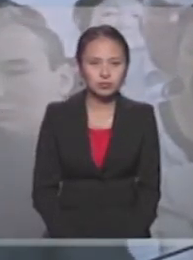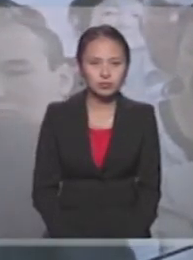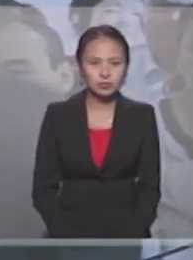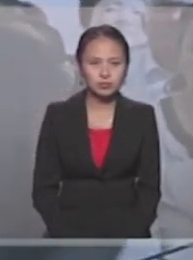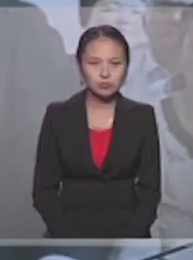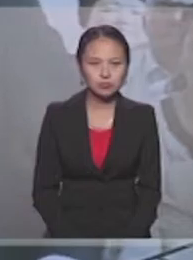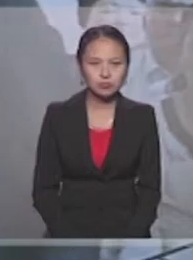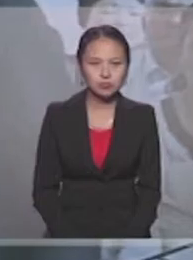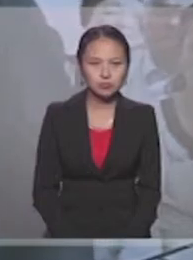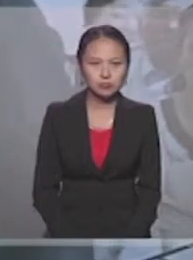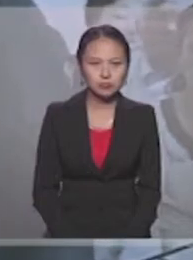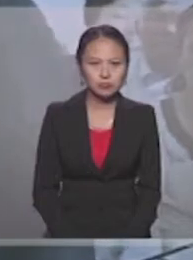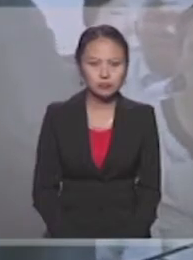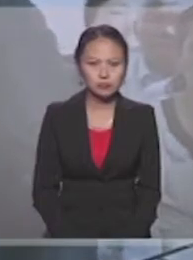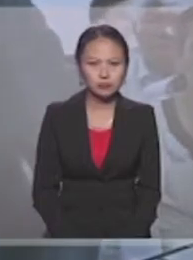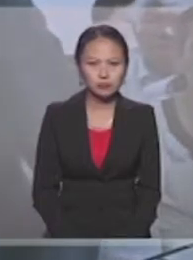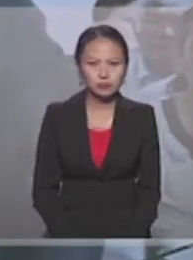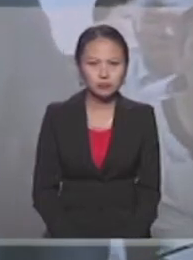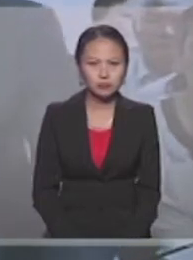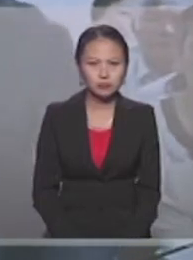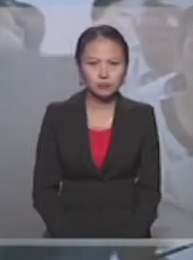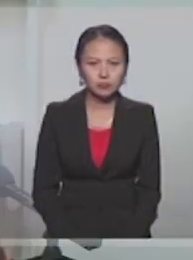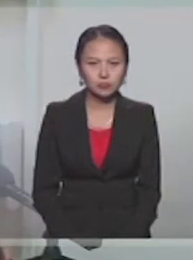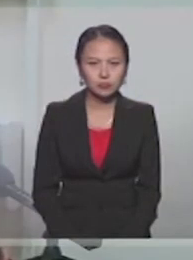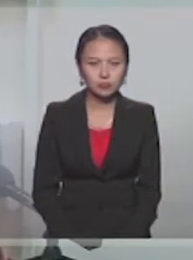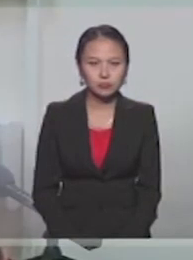Подсудимый Ахметов, поддерживаю. Вы согласны?